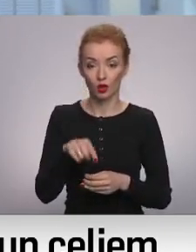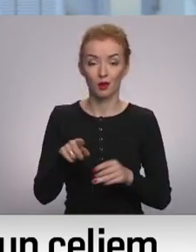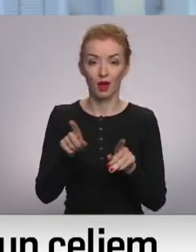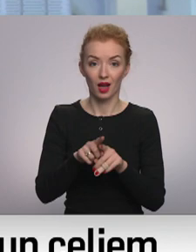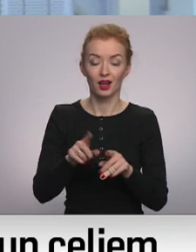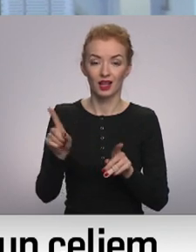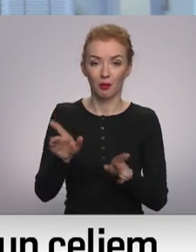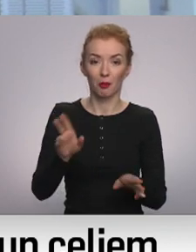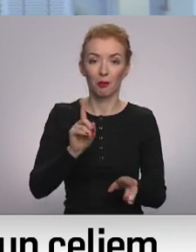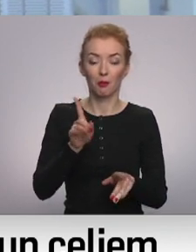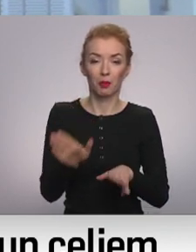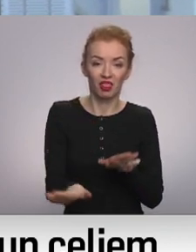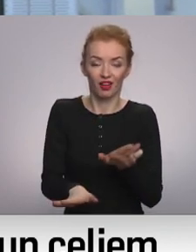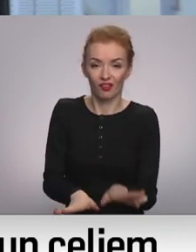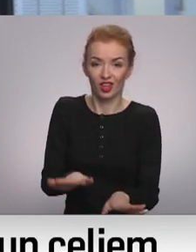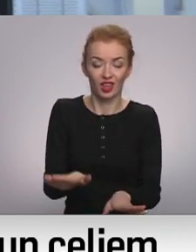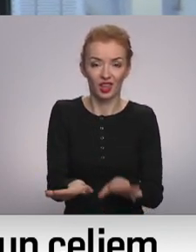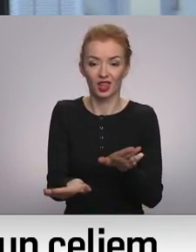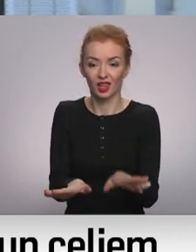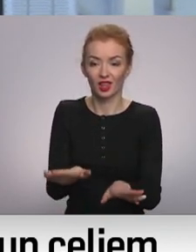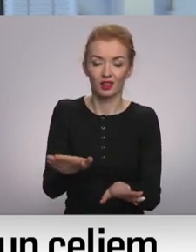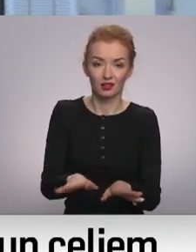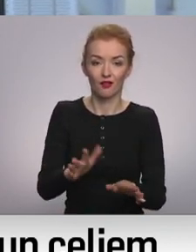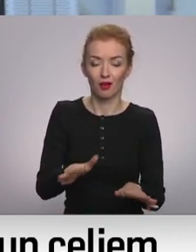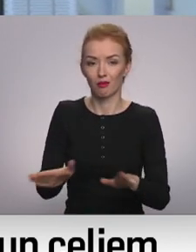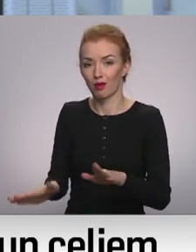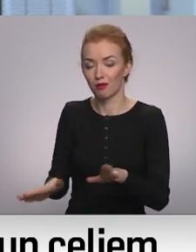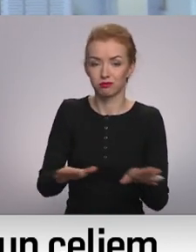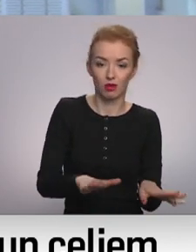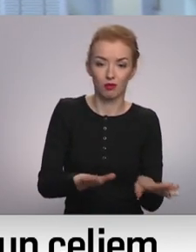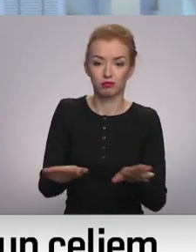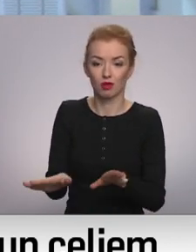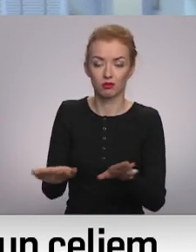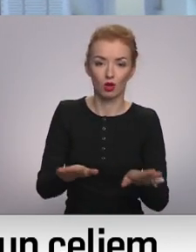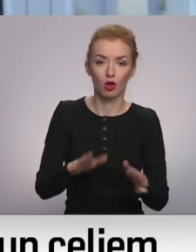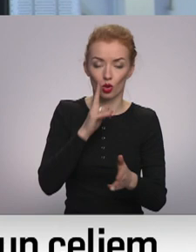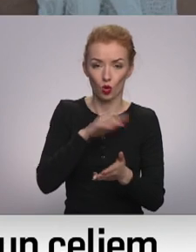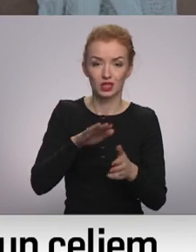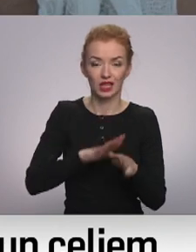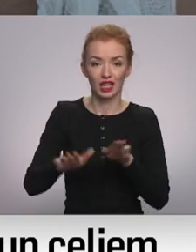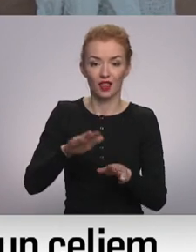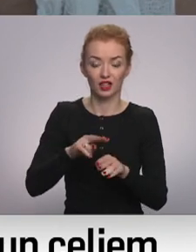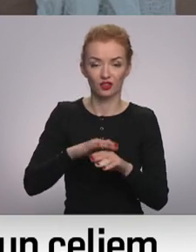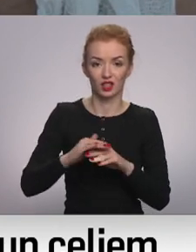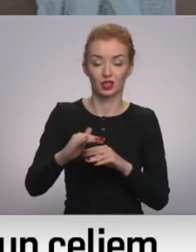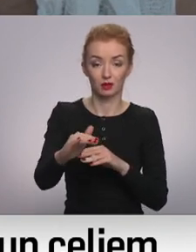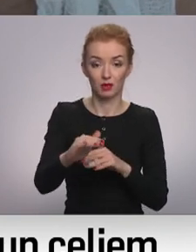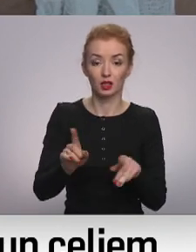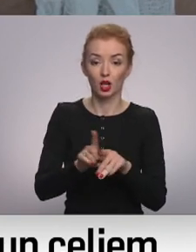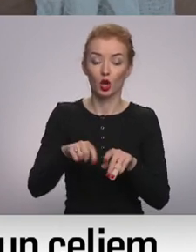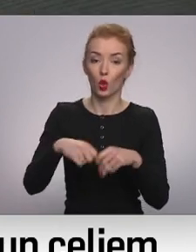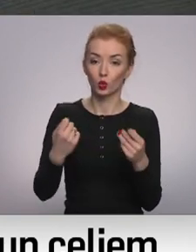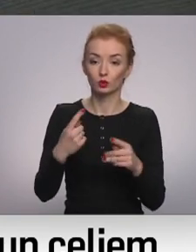pingvina gaita, da, kad vairāk no sonu iz slidenas virsmes, tas parasti paliec. Līdztekus lūzumiem